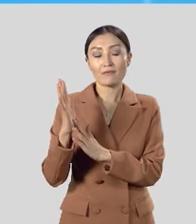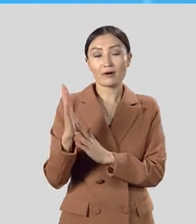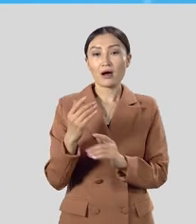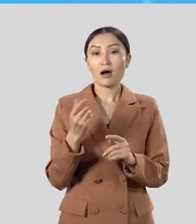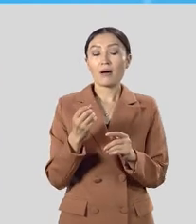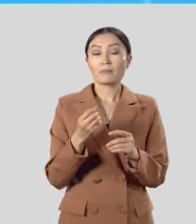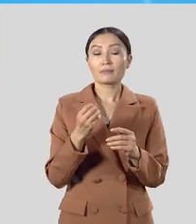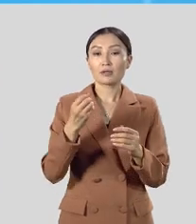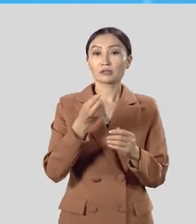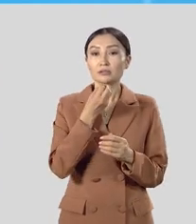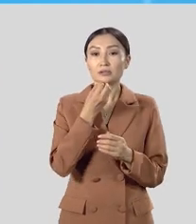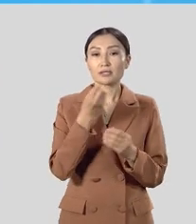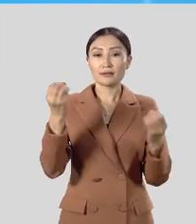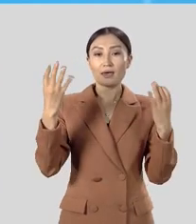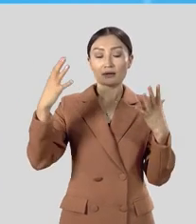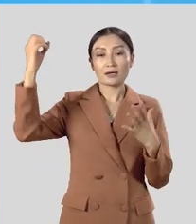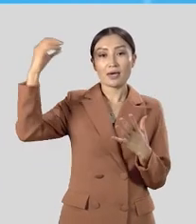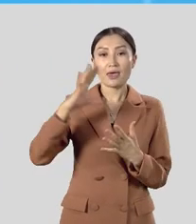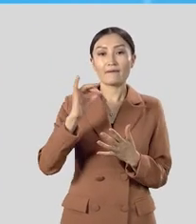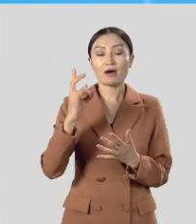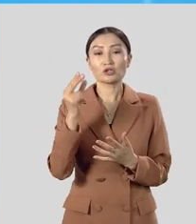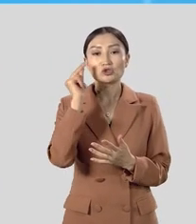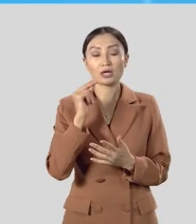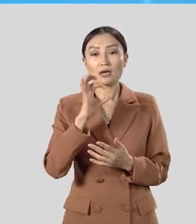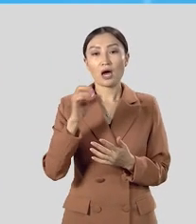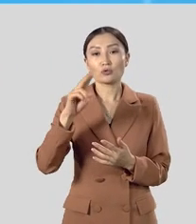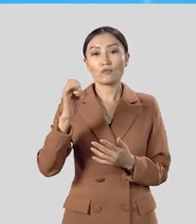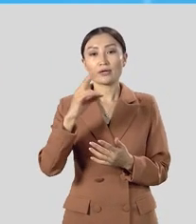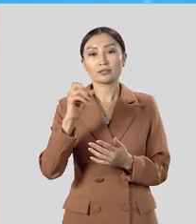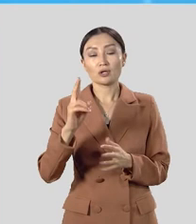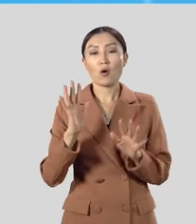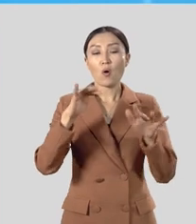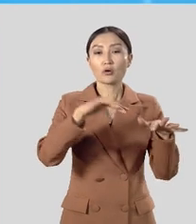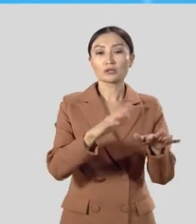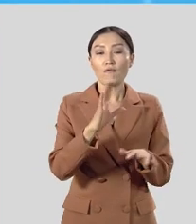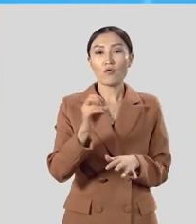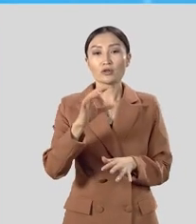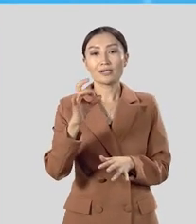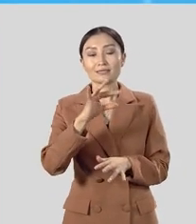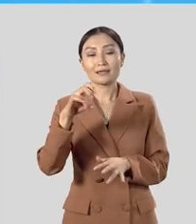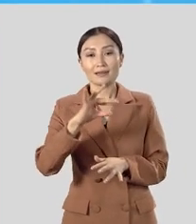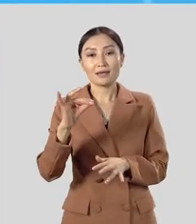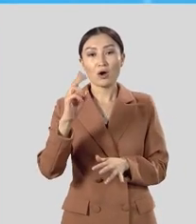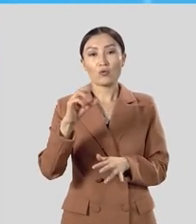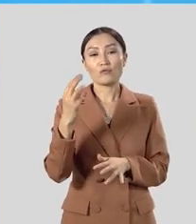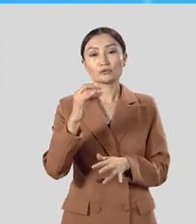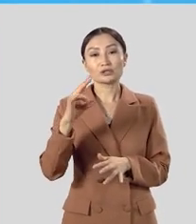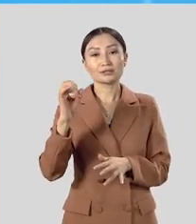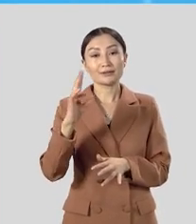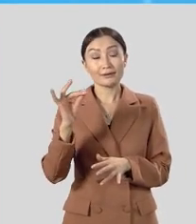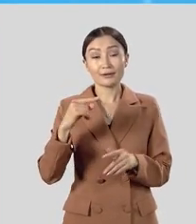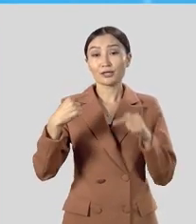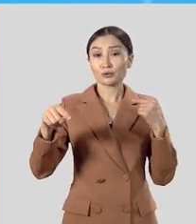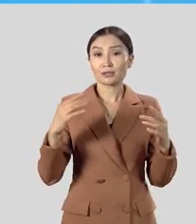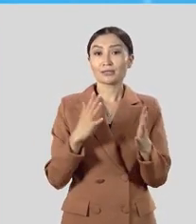к хорошему освещению, например, иван-чай, одуванчик. В озере растут водоросли, кувшинки и другие растения,